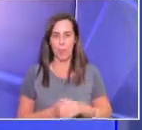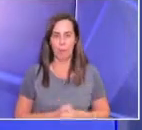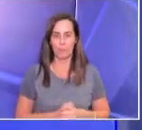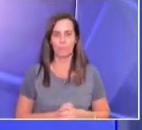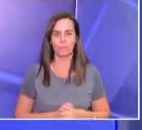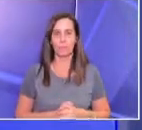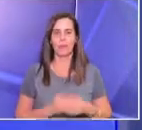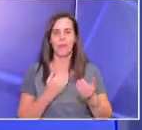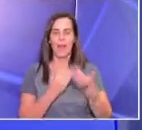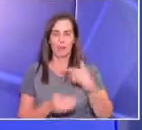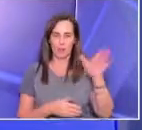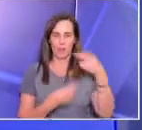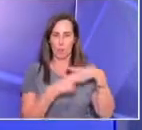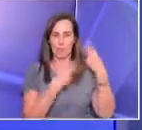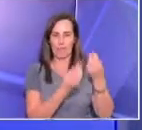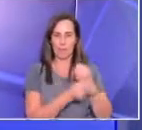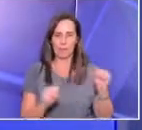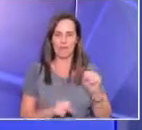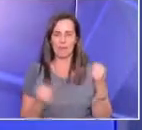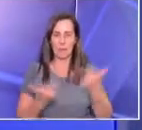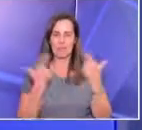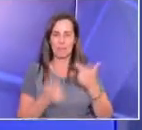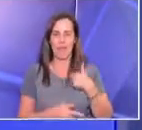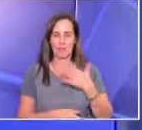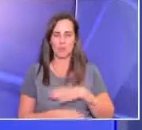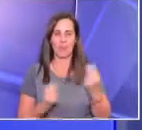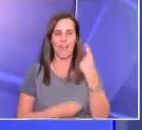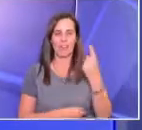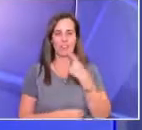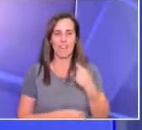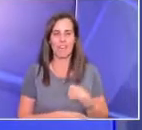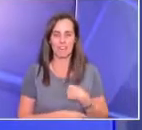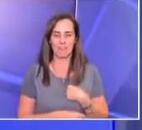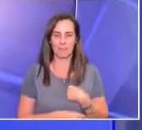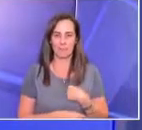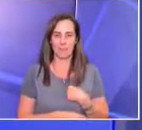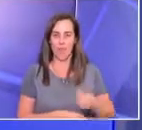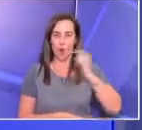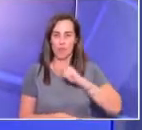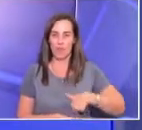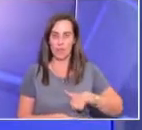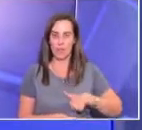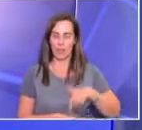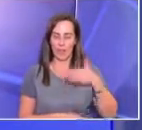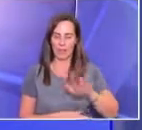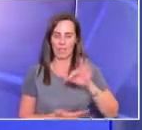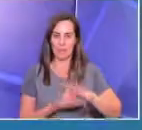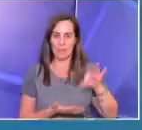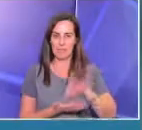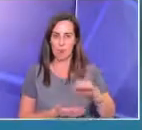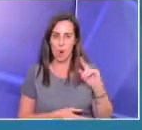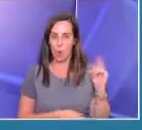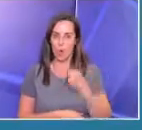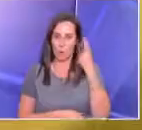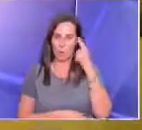לפני שאני משחרר אותך למסיבה, נעמה, אני רוצה... כן. דבר אחד שתגידי לי, עינת קליש נכנסת ללשכת ראש העירייה,